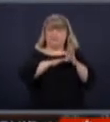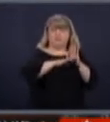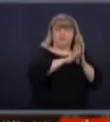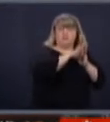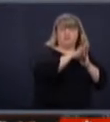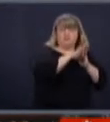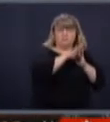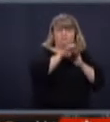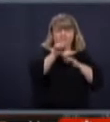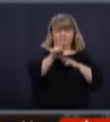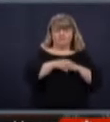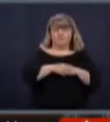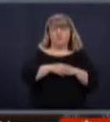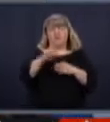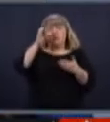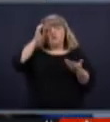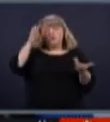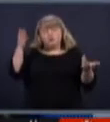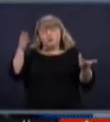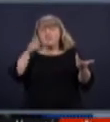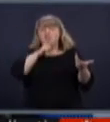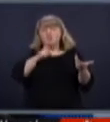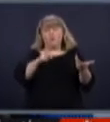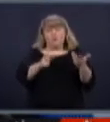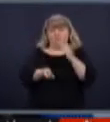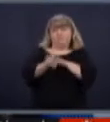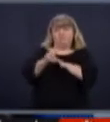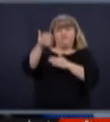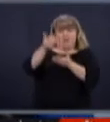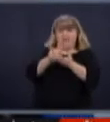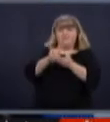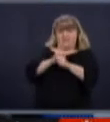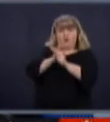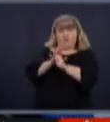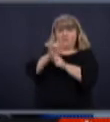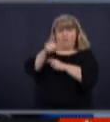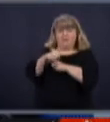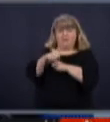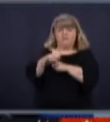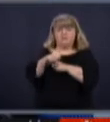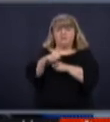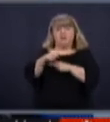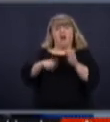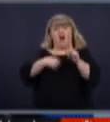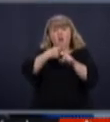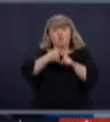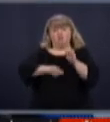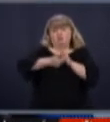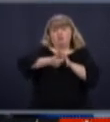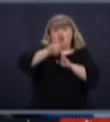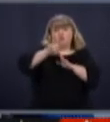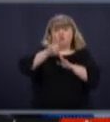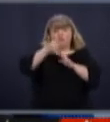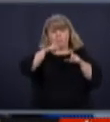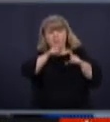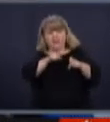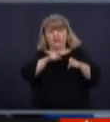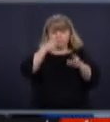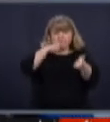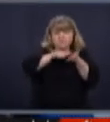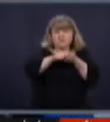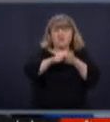Écoutez, c'est clair que des cas, il va en avoir. Là, ça, je trouve ça très important. Puis premièrement, comme on va dépister beaucoup plus, quand on est passé de 6